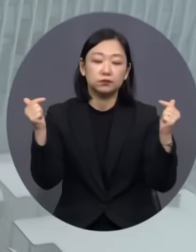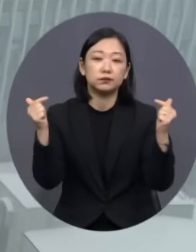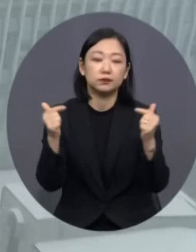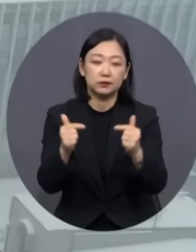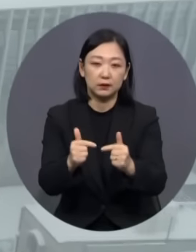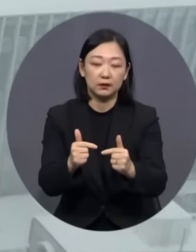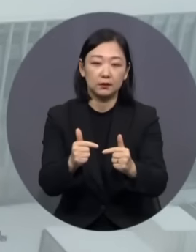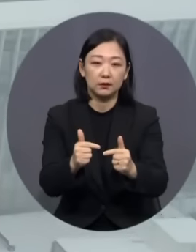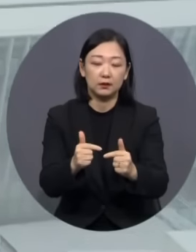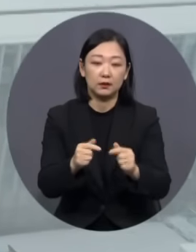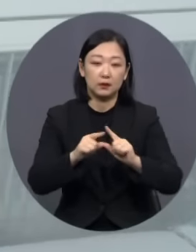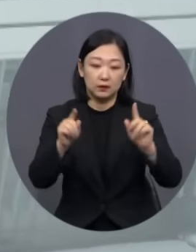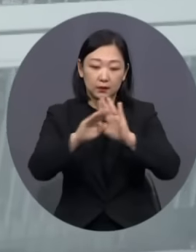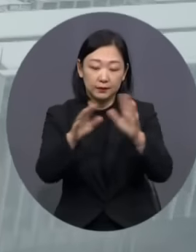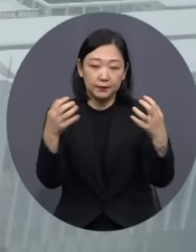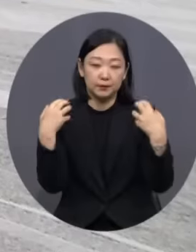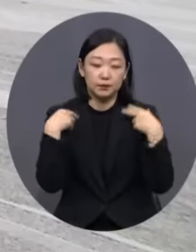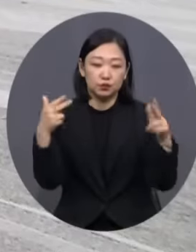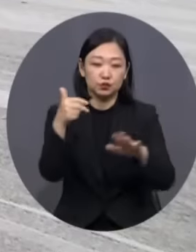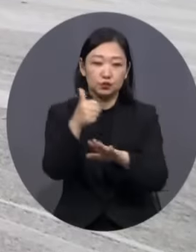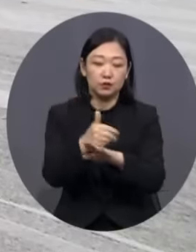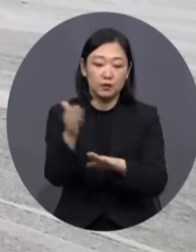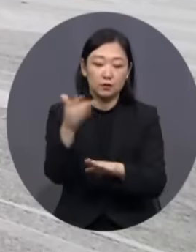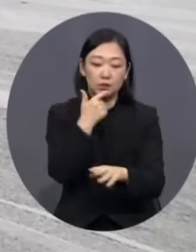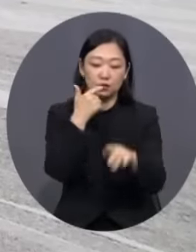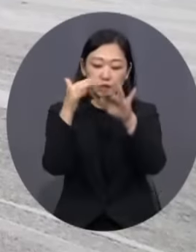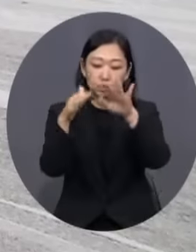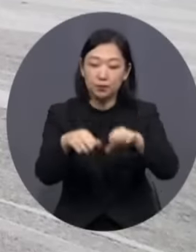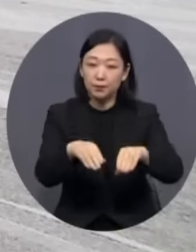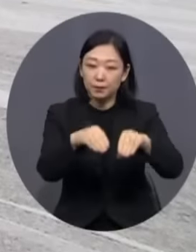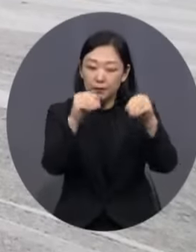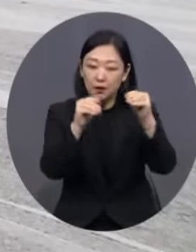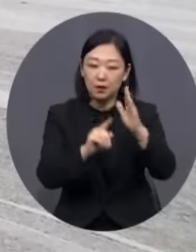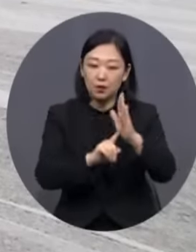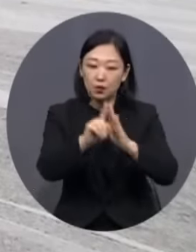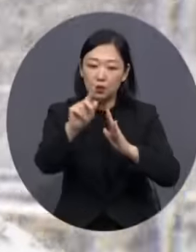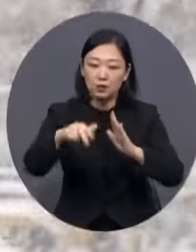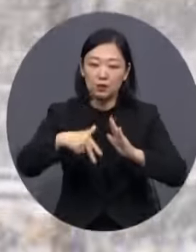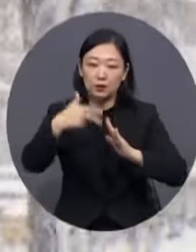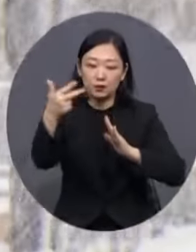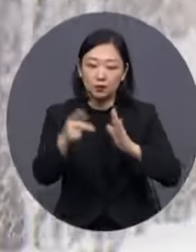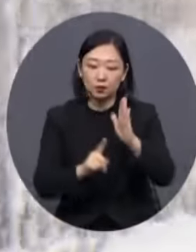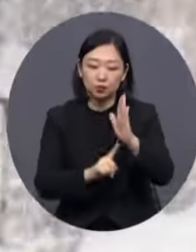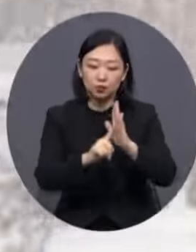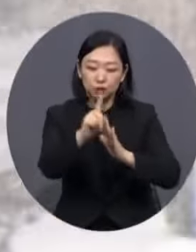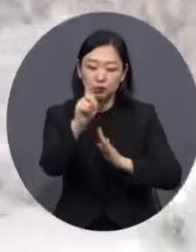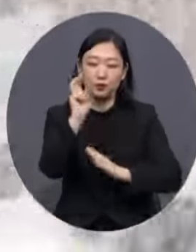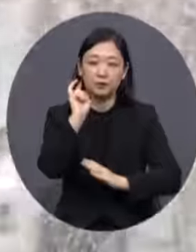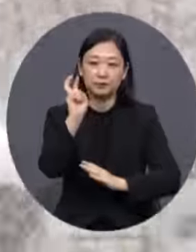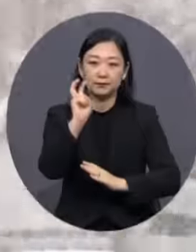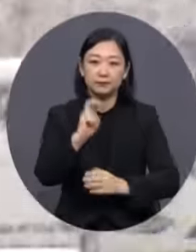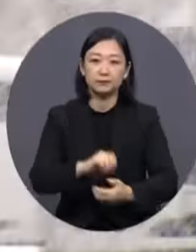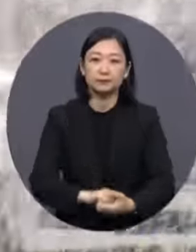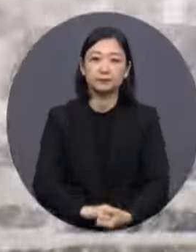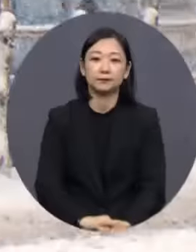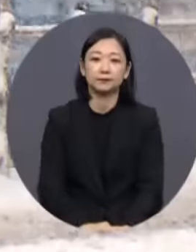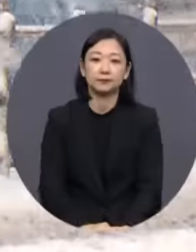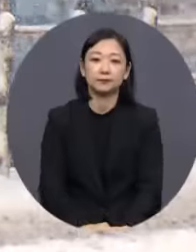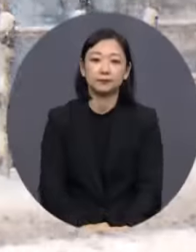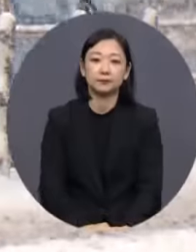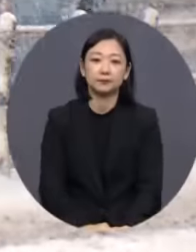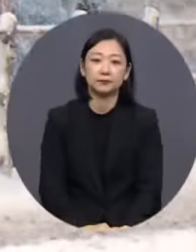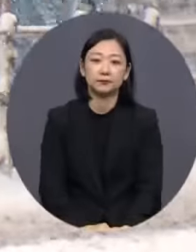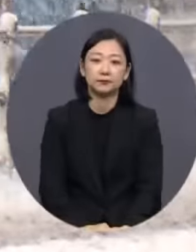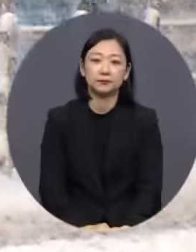누그러지는 가운데 기상청은 주말부터 눈은 그치고 기온은 다음 주부터 평년 수준을 회복할 것으로 내다봤습니다.